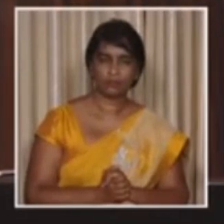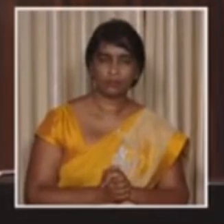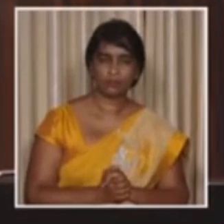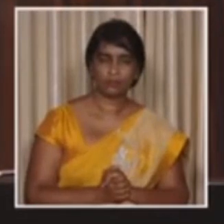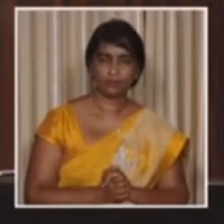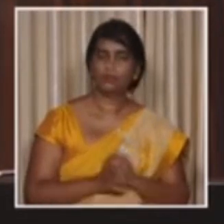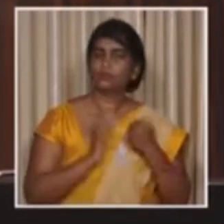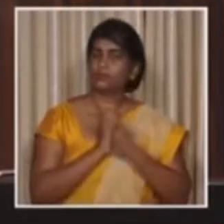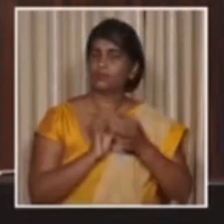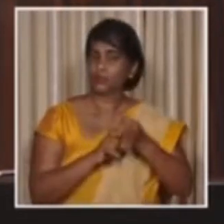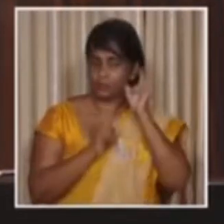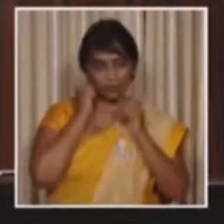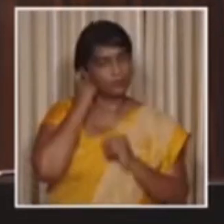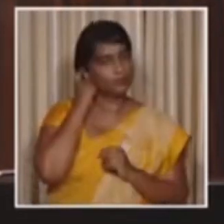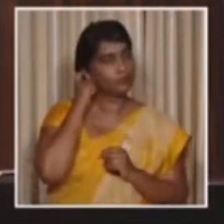ගරු ජනාධිපතිතුමනි,